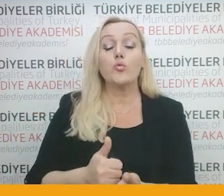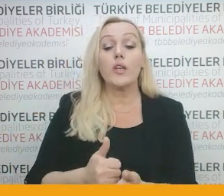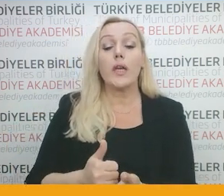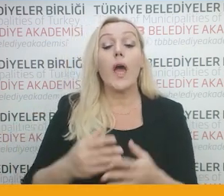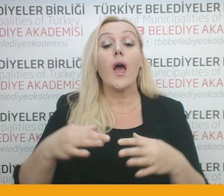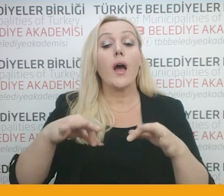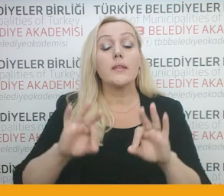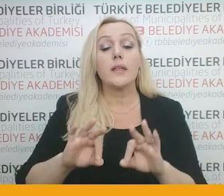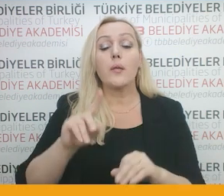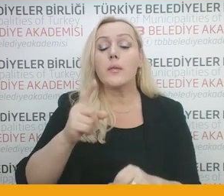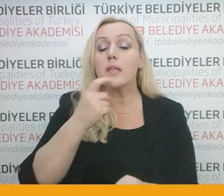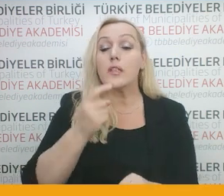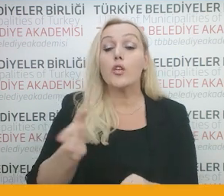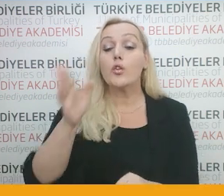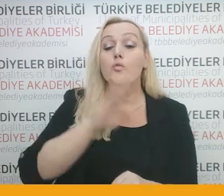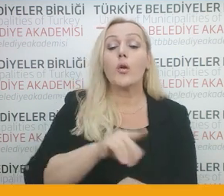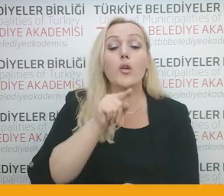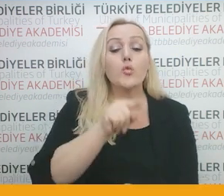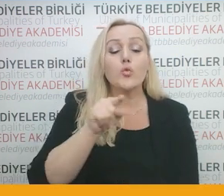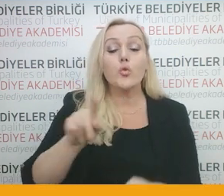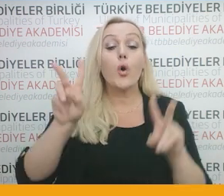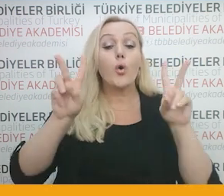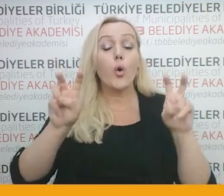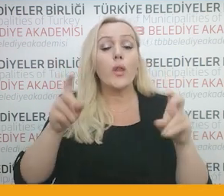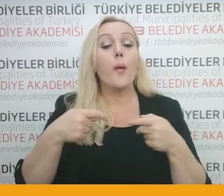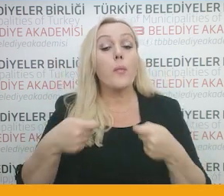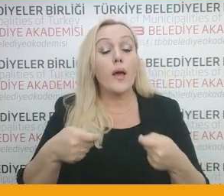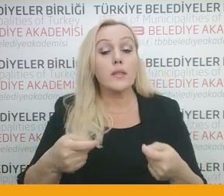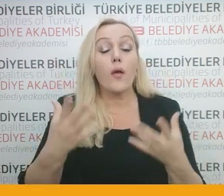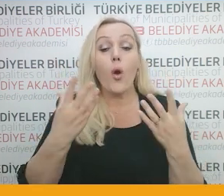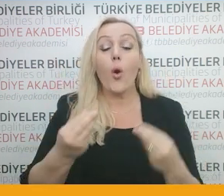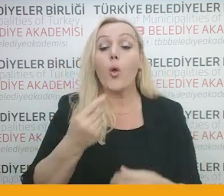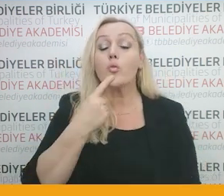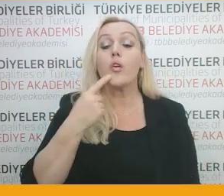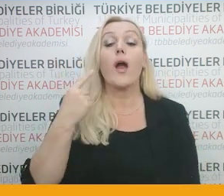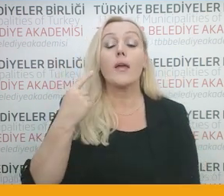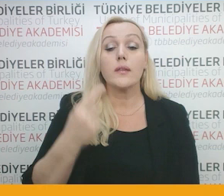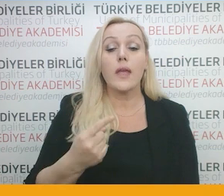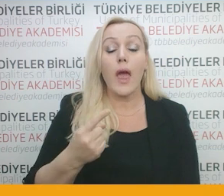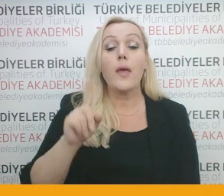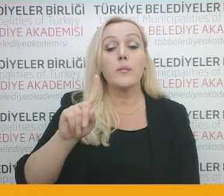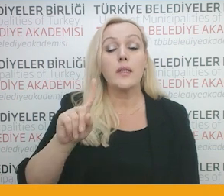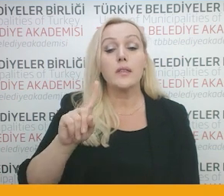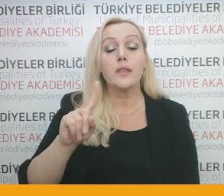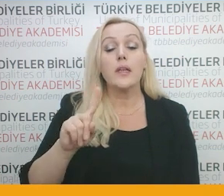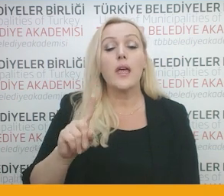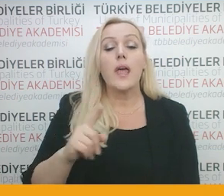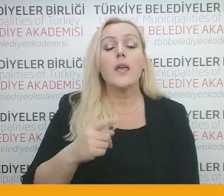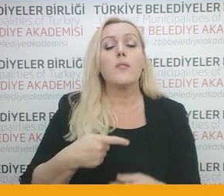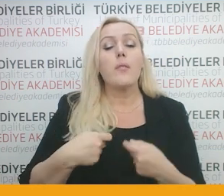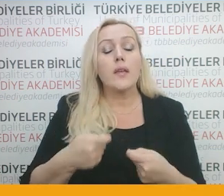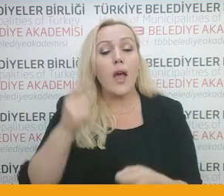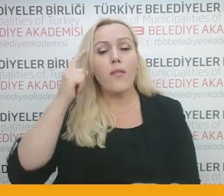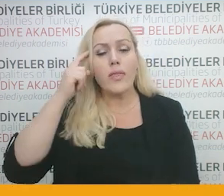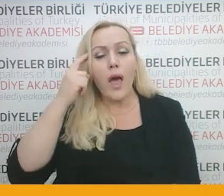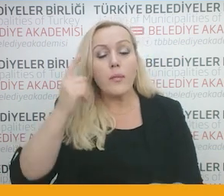öngörürken önümüzdeki yıl şu şu şu konularda şu kadar gider öngörüyoruz diye bir gider tahminlerini